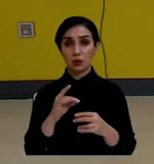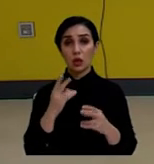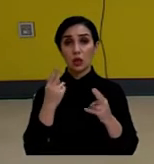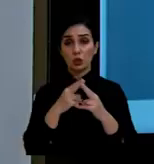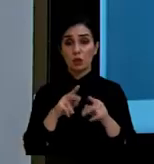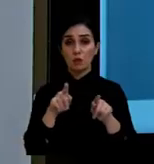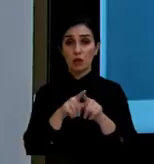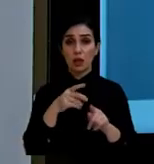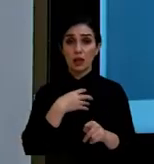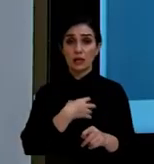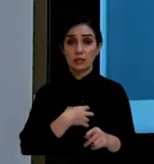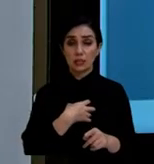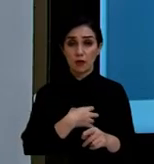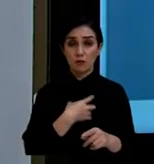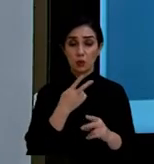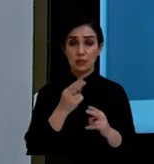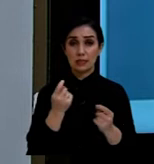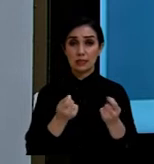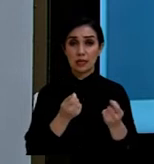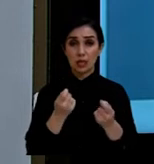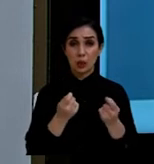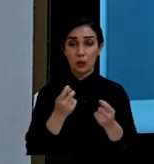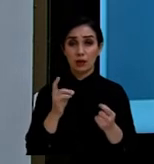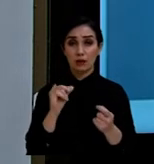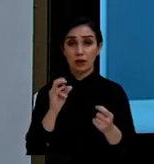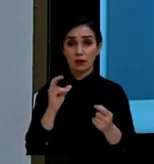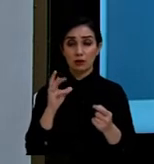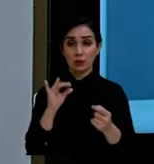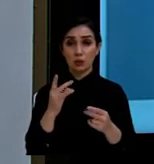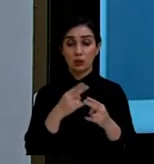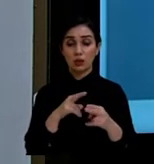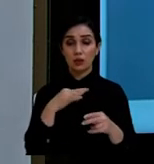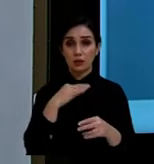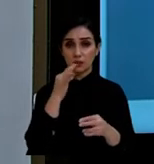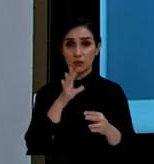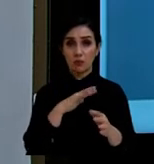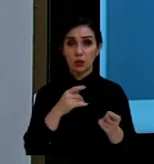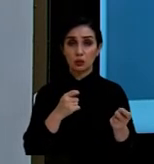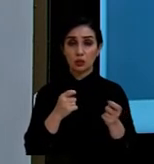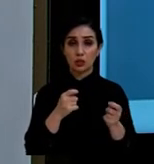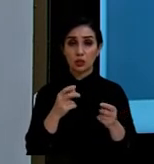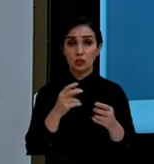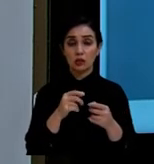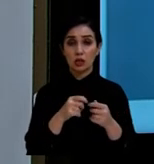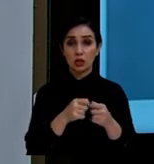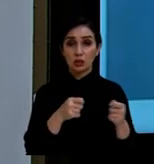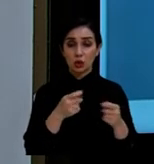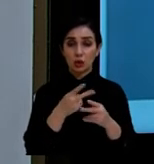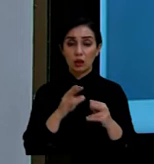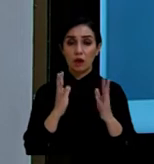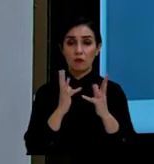Вот это основное зерно ядерного реактора, как я вам и говорила. Управляющие стержни, графитовые,